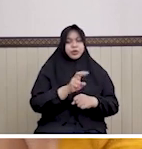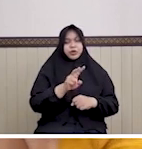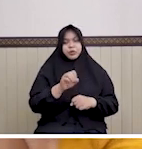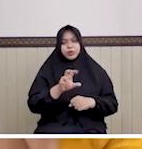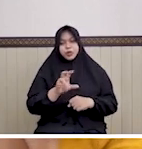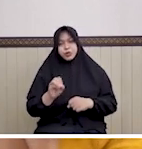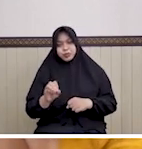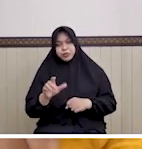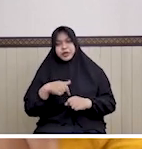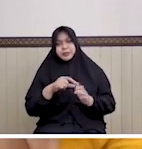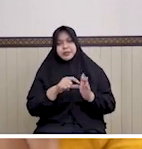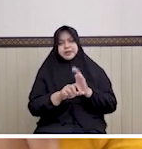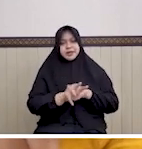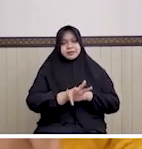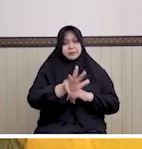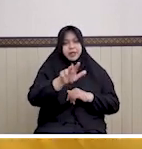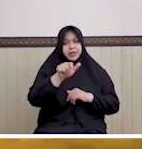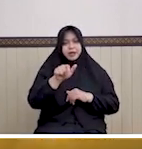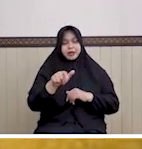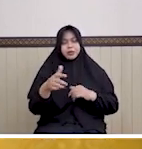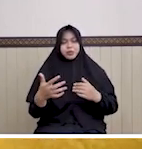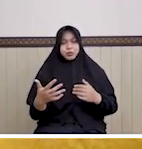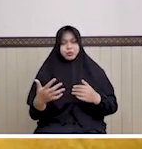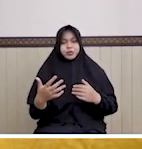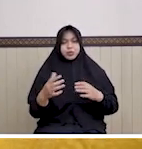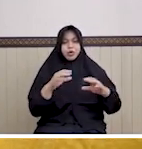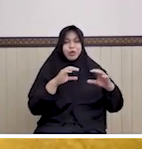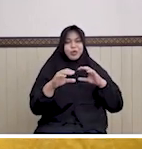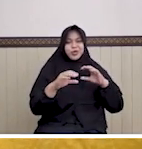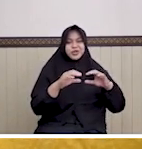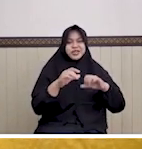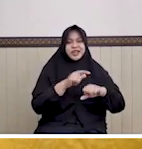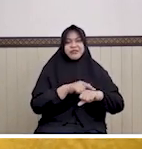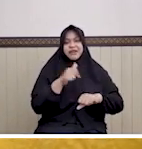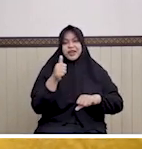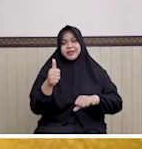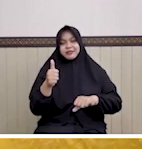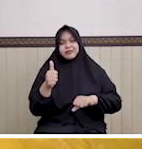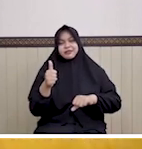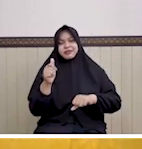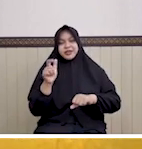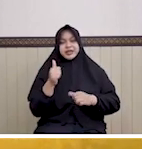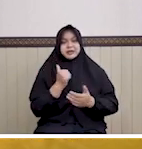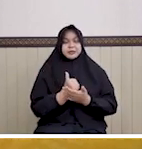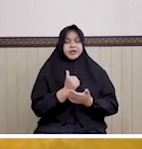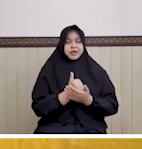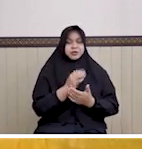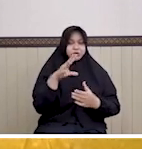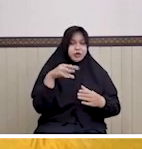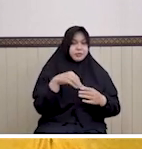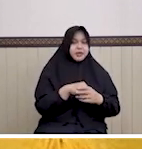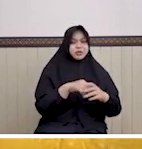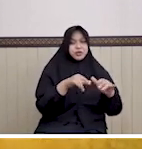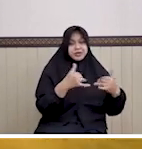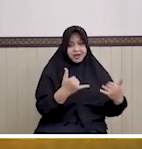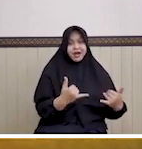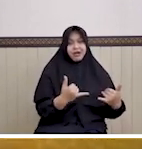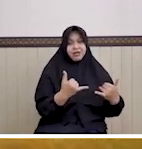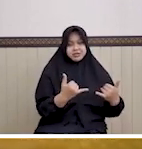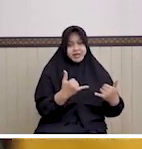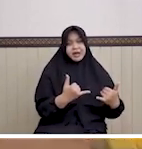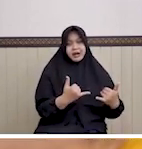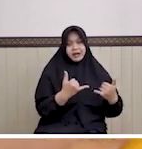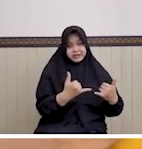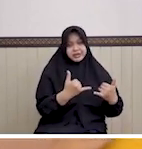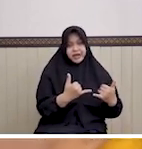sudah dipasang 9 itu yang itu komunikasi efektif itu yang paling sebelah sudah terakomodir di sini sekarang ya sekarang